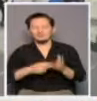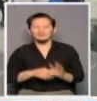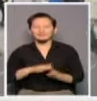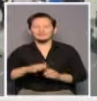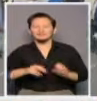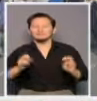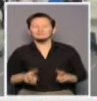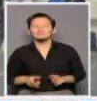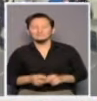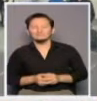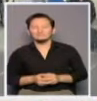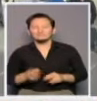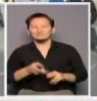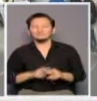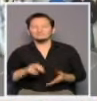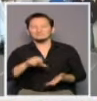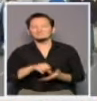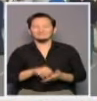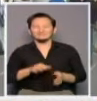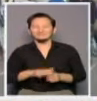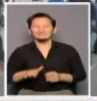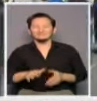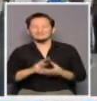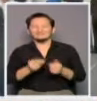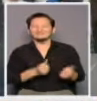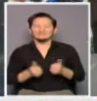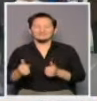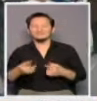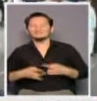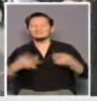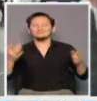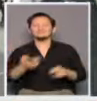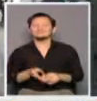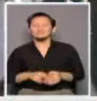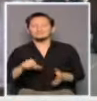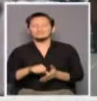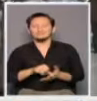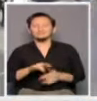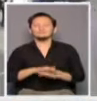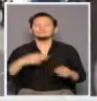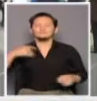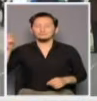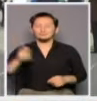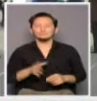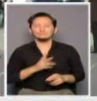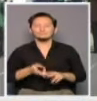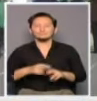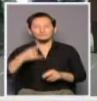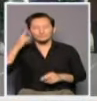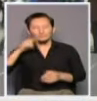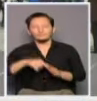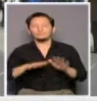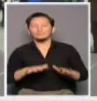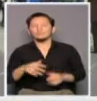когда маленьким был, с этого мы начинали его отмечать. И мы сейчас зарубежные, и здесь в Казахстане нахожу